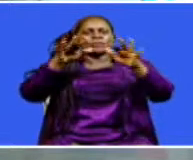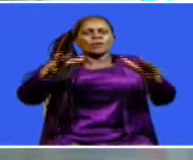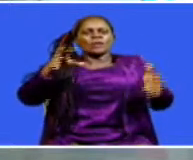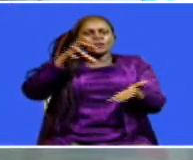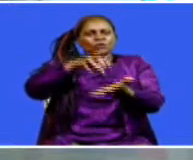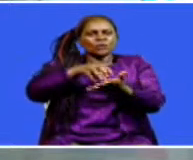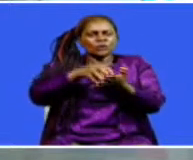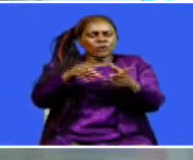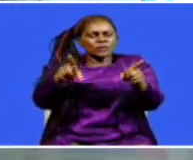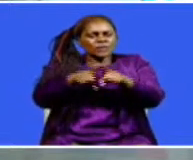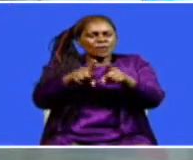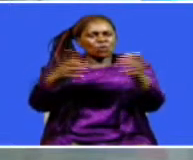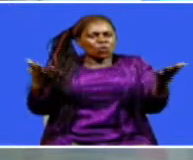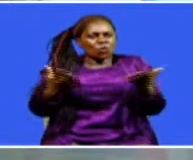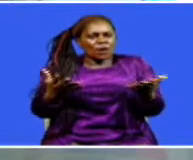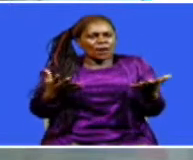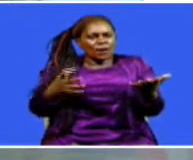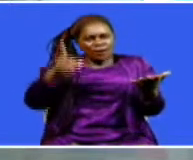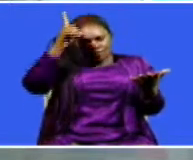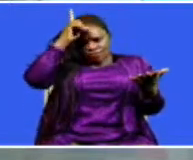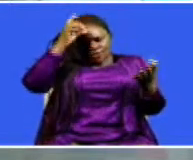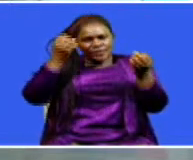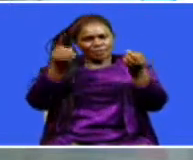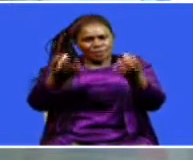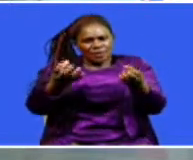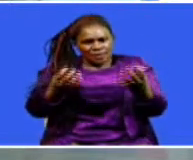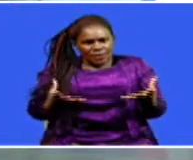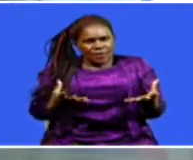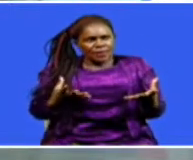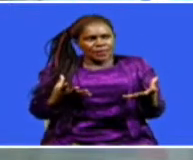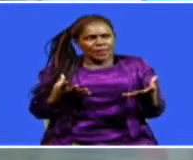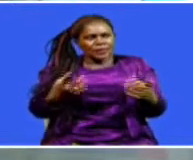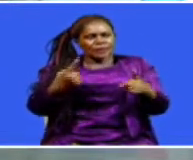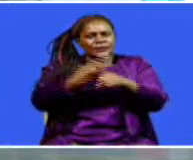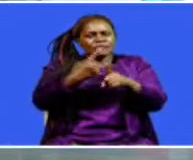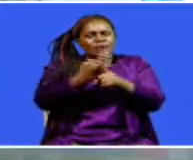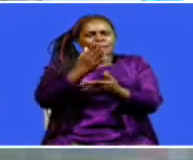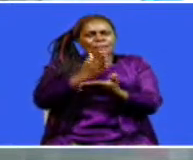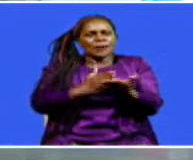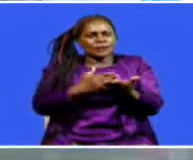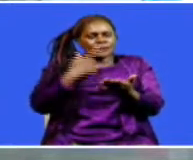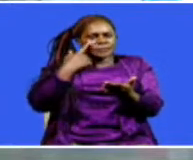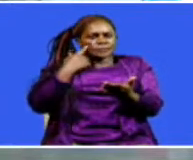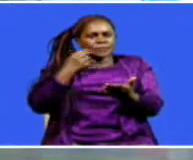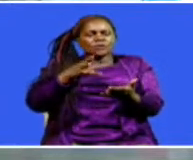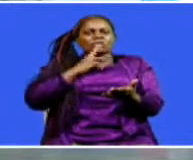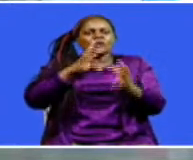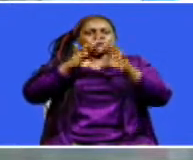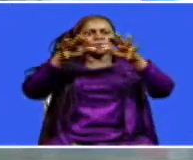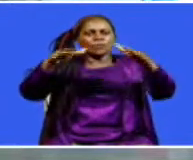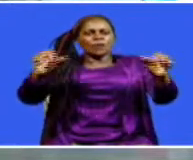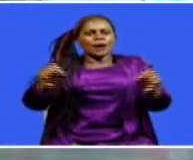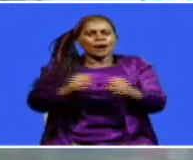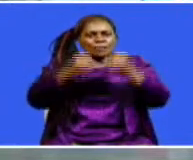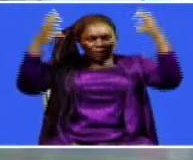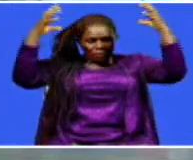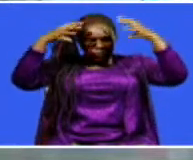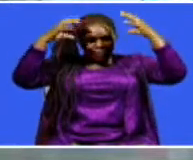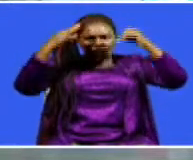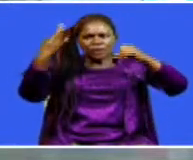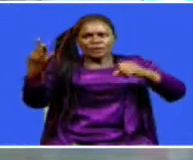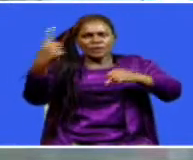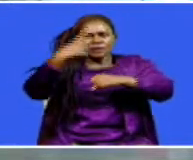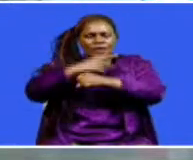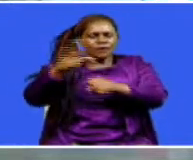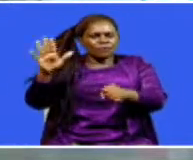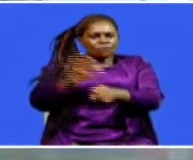kwa hali ikiwa iyo hiyo katika vijiji vingi sehemu ya Kinengop na viunga vyake. Mafuriko hayo yalitokana na mvua ya siku tatu